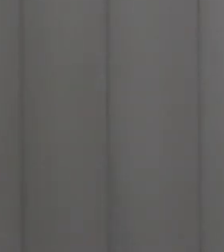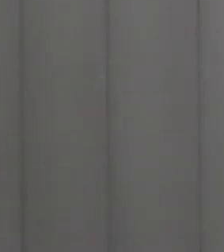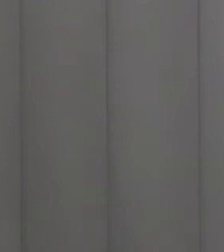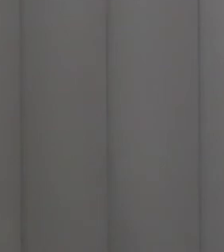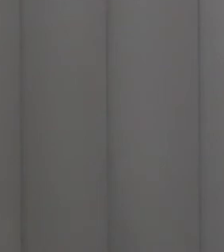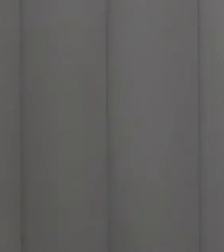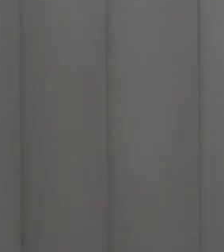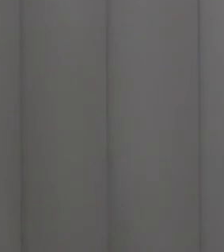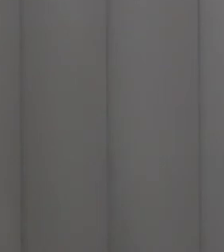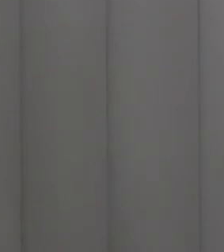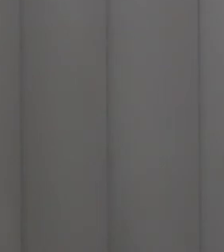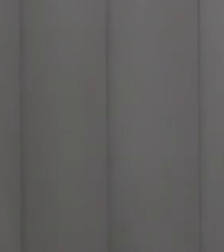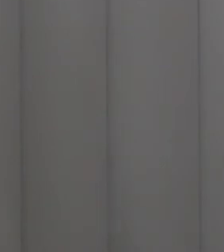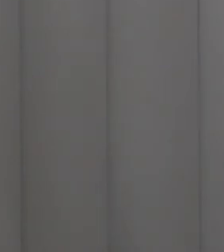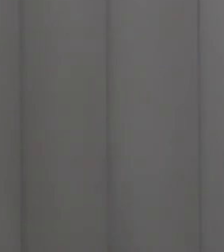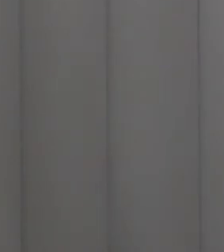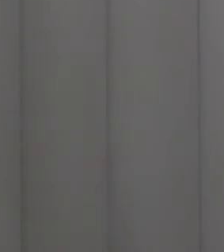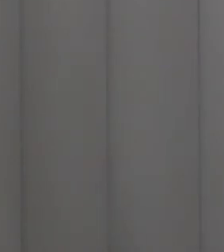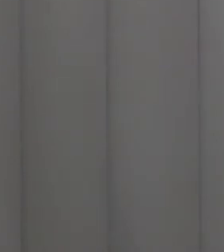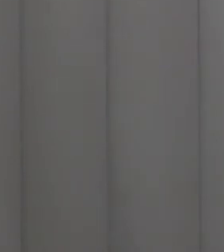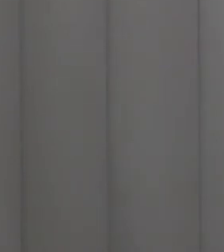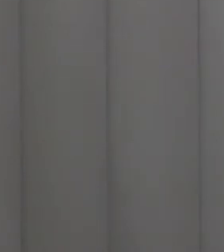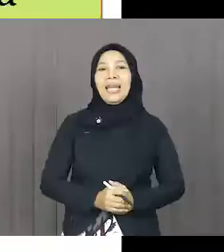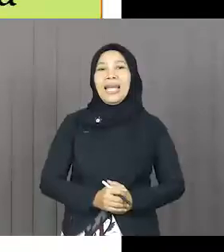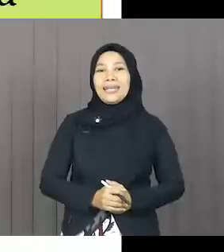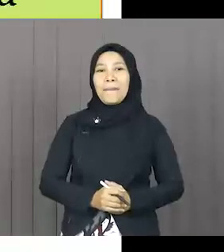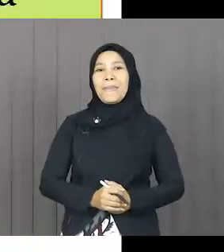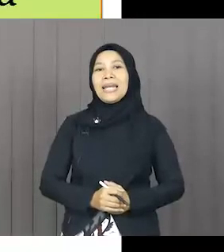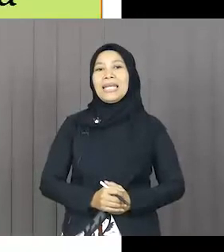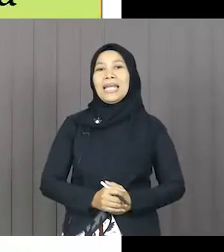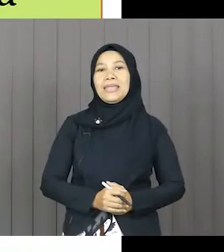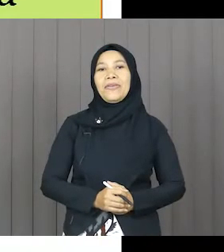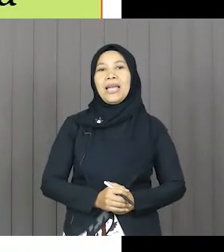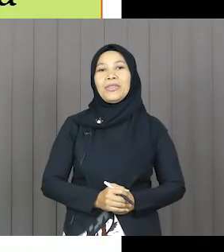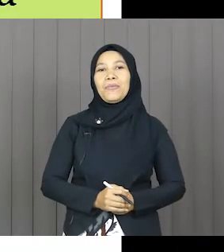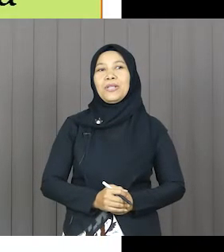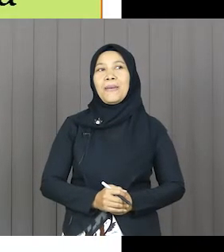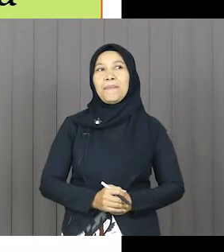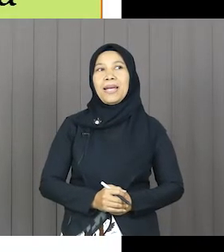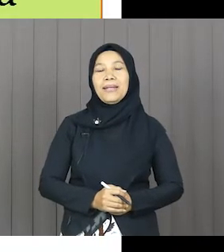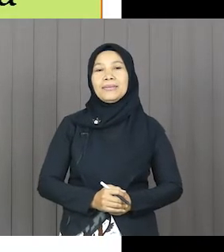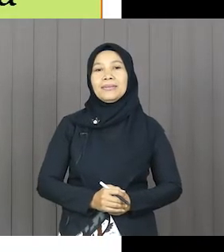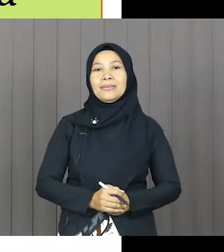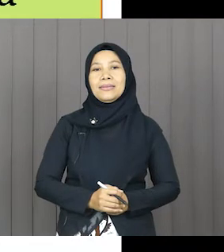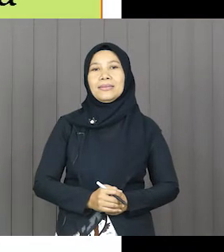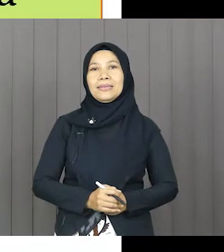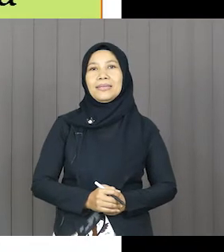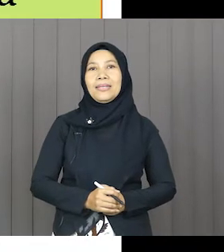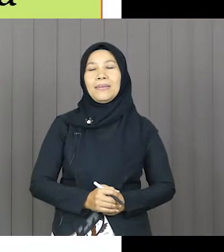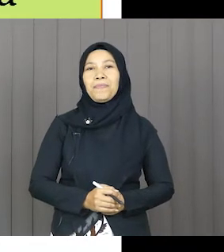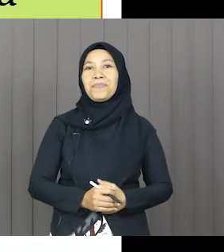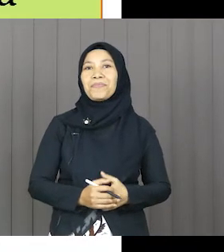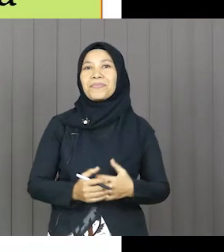nanti ada penekanan utang luar negeri. Dampak negatif ataupun dampak